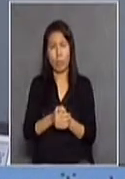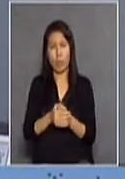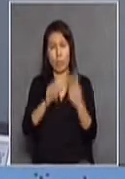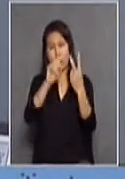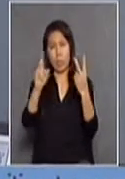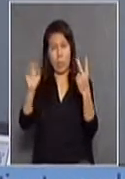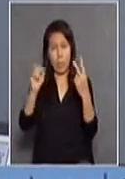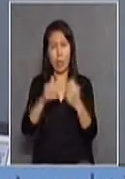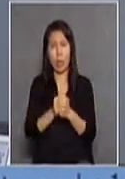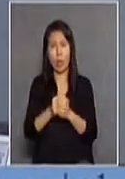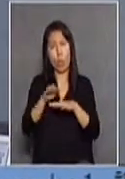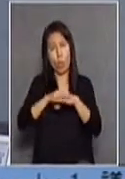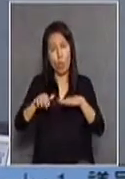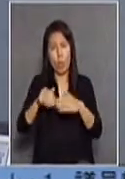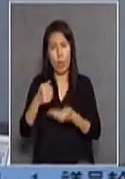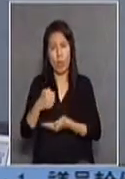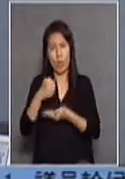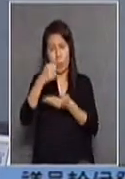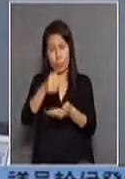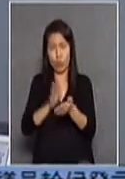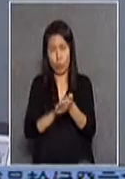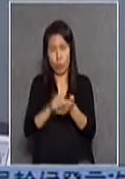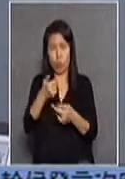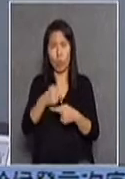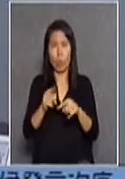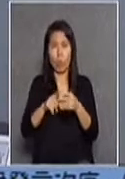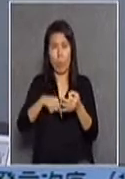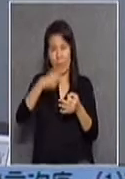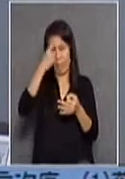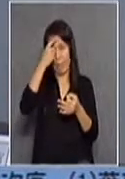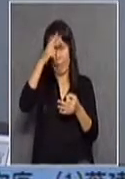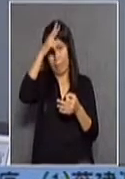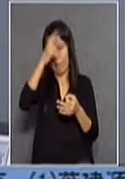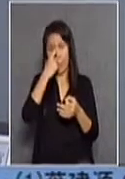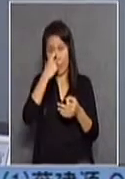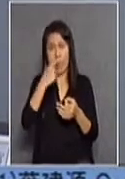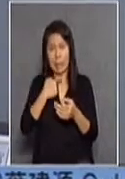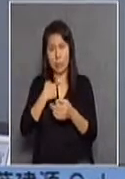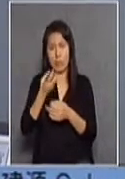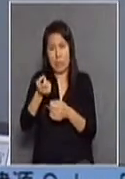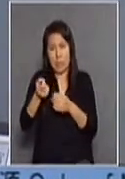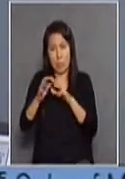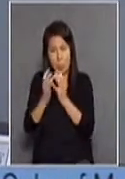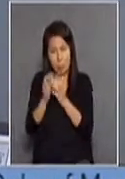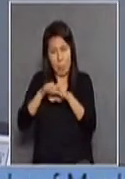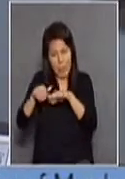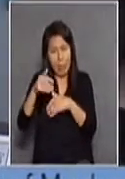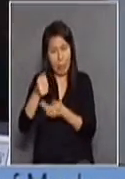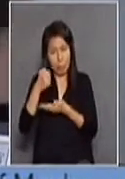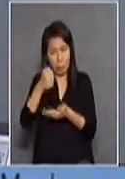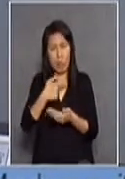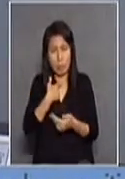年攞咗和平諾貝爾獎，呢、這個梁振英竟然間話鄧小平應該攞，鄧小平應該攞咩獎我唔知道，但係劉曉